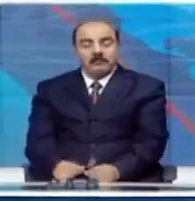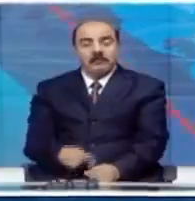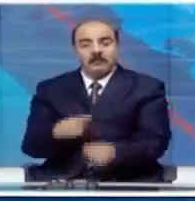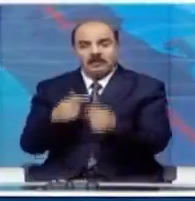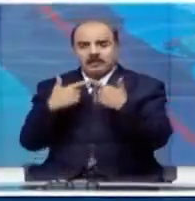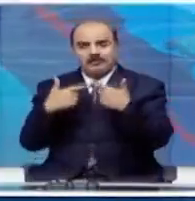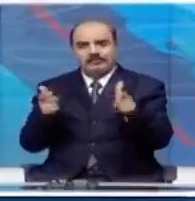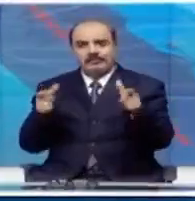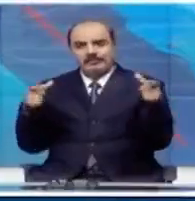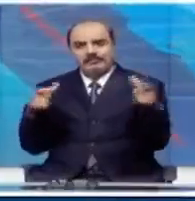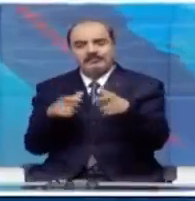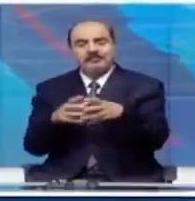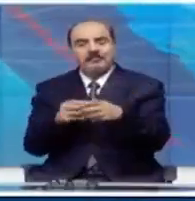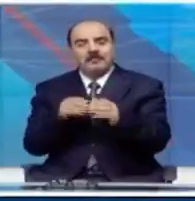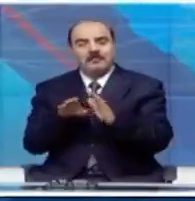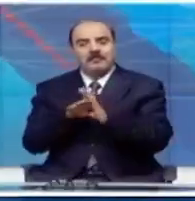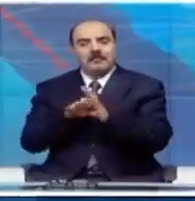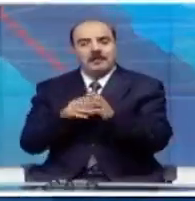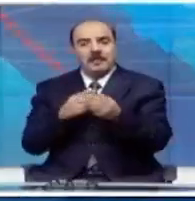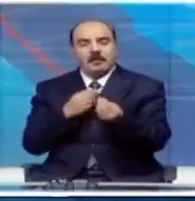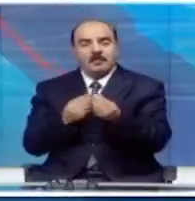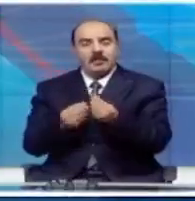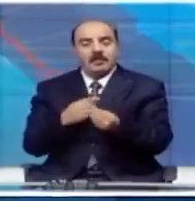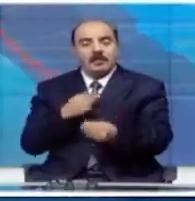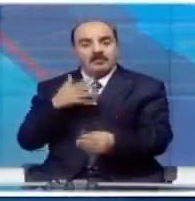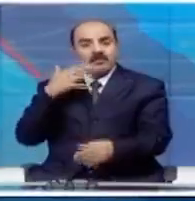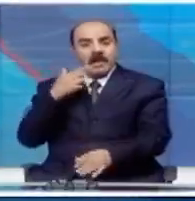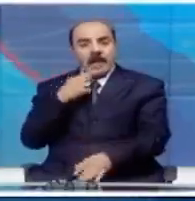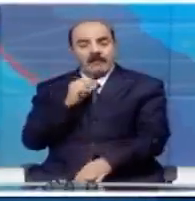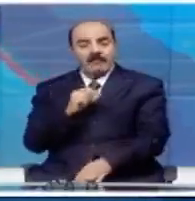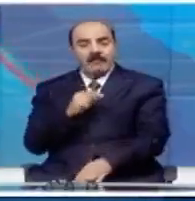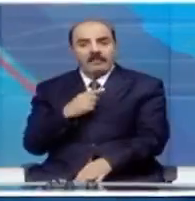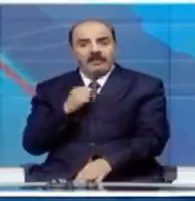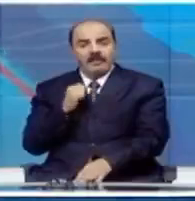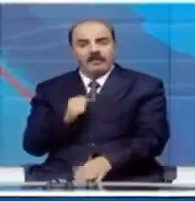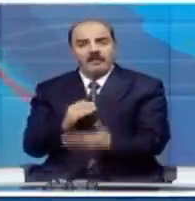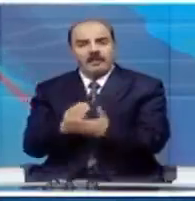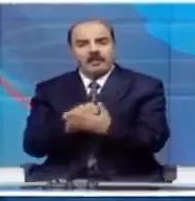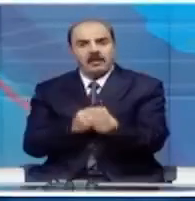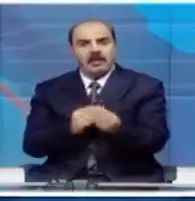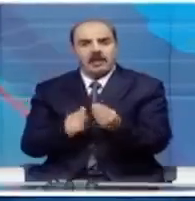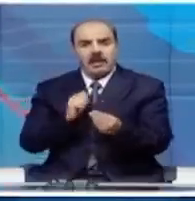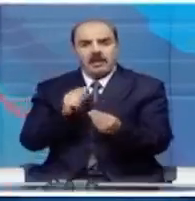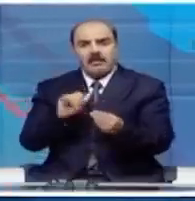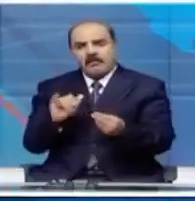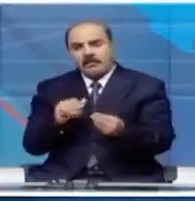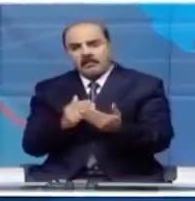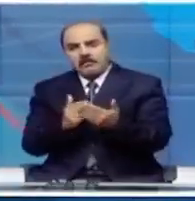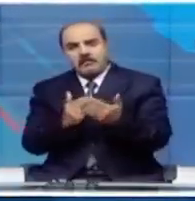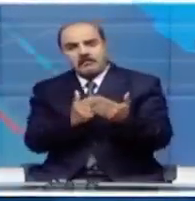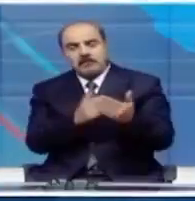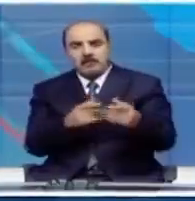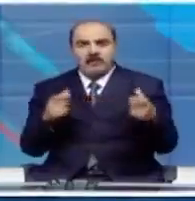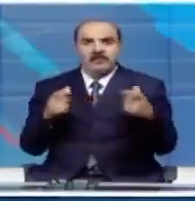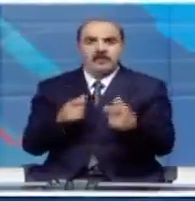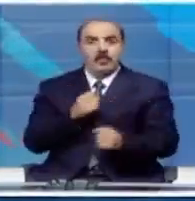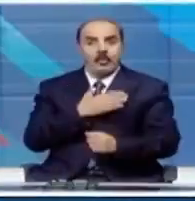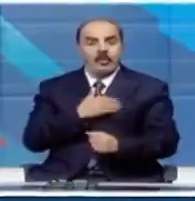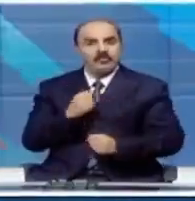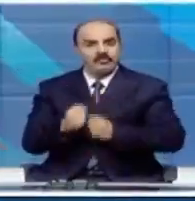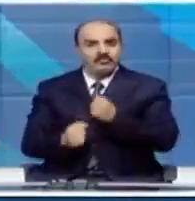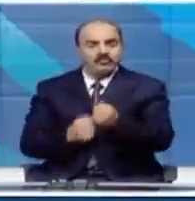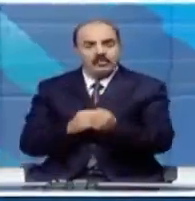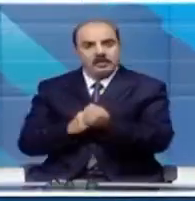المتحدث الرسمي باسم رئاسه الجمهوريه المستشار احمد فهمي ان السيد الرئيس اطلع خلال الاجتماع على جهود الحكومه